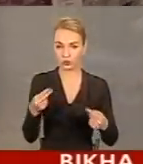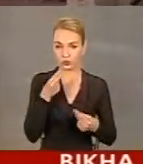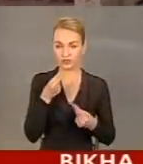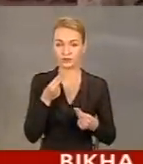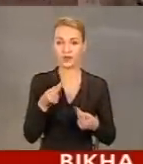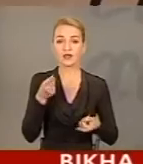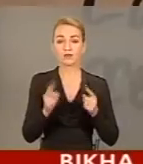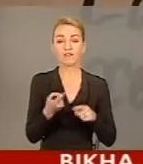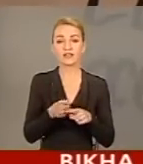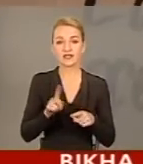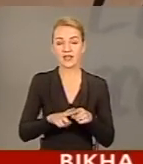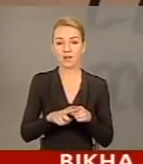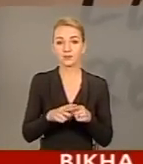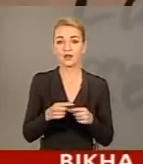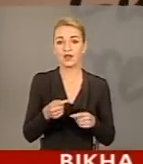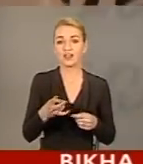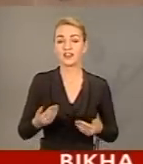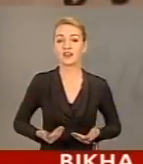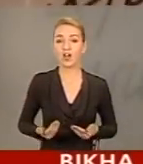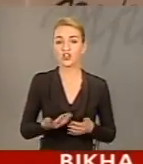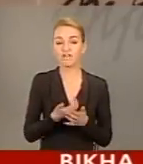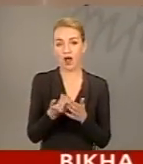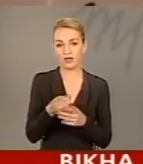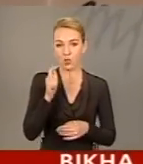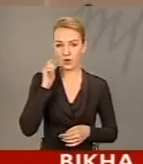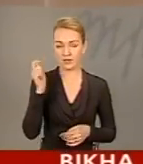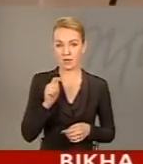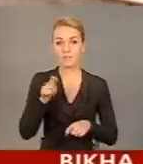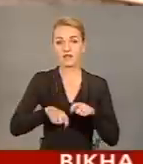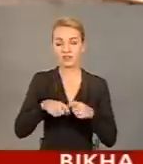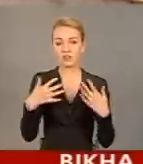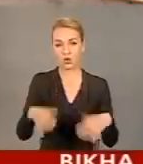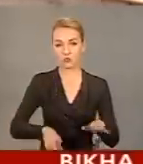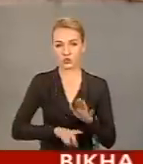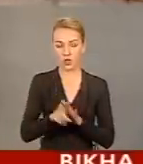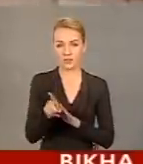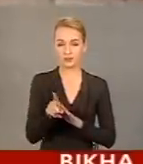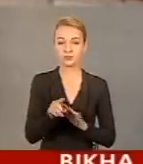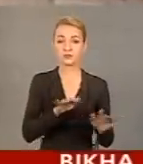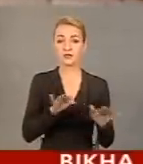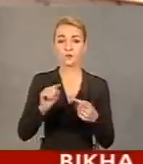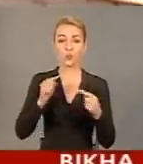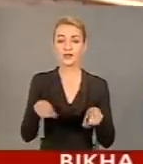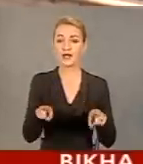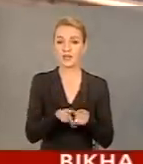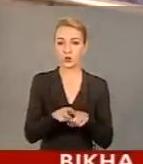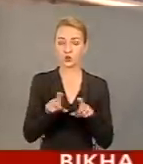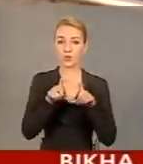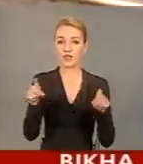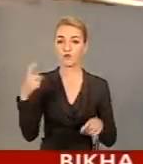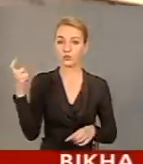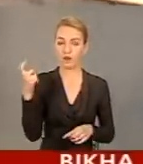Кажуть, насправді це наживання на українцях. Перевірки вже розпочали. Справи проти таких суб'єктів господарювання